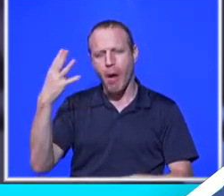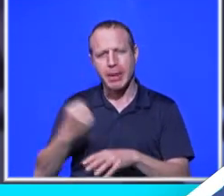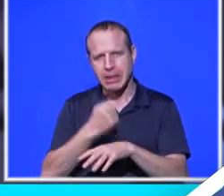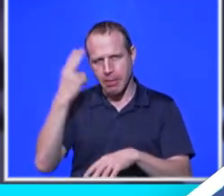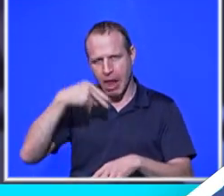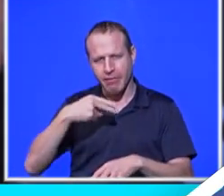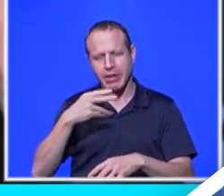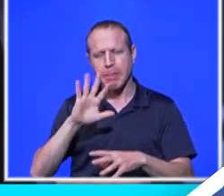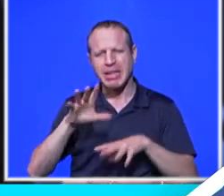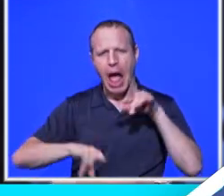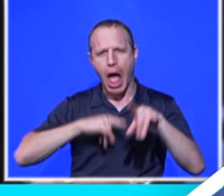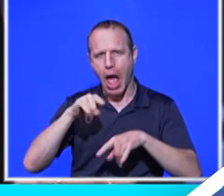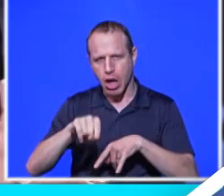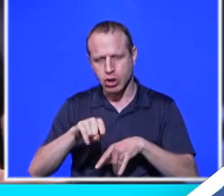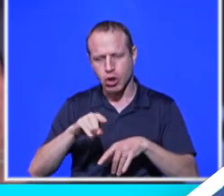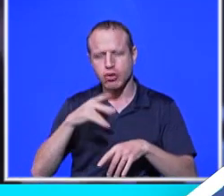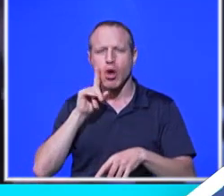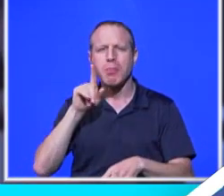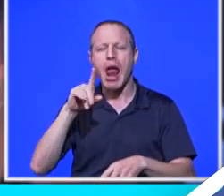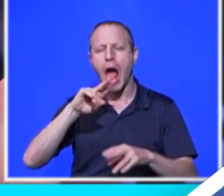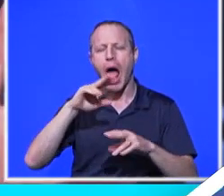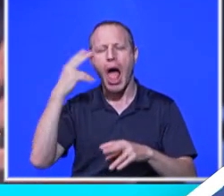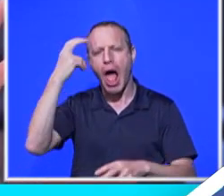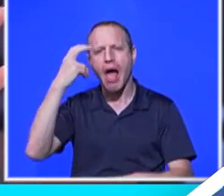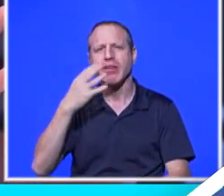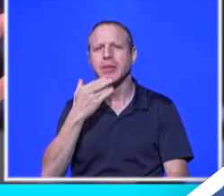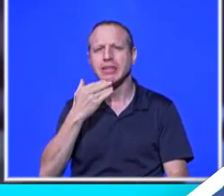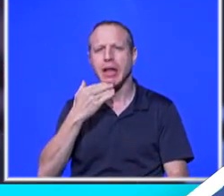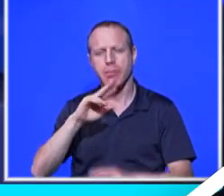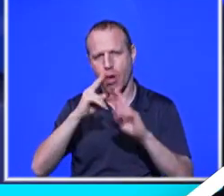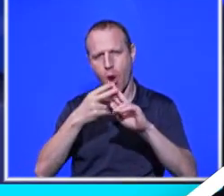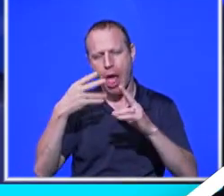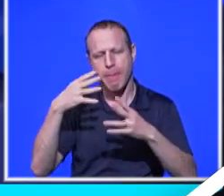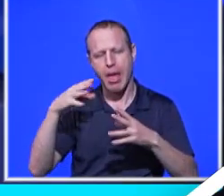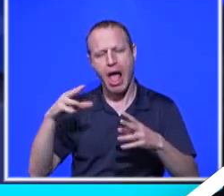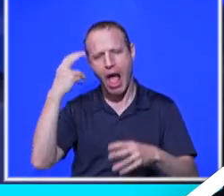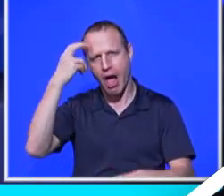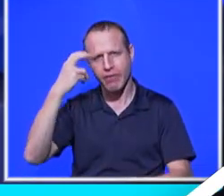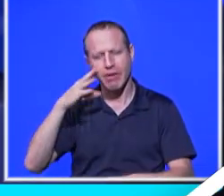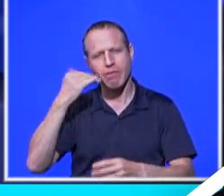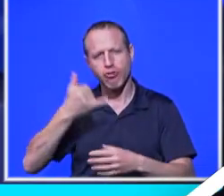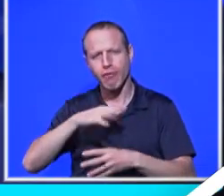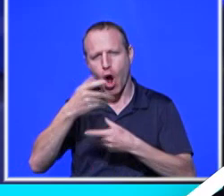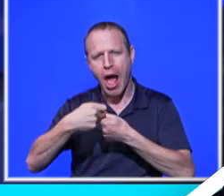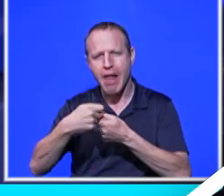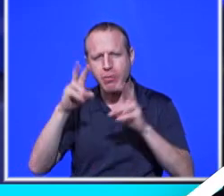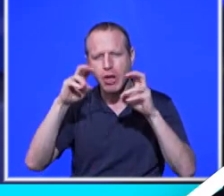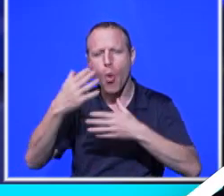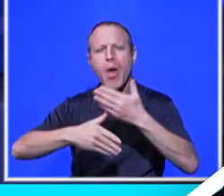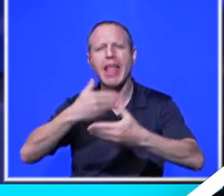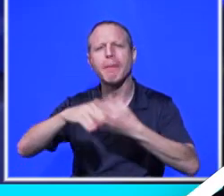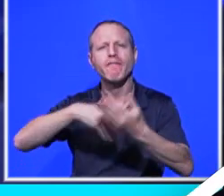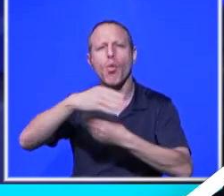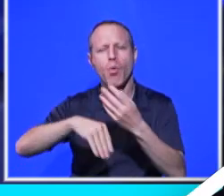שקוראים לערבים ישראלים בעולם הערבי, ועכשיו הכל מתערבב. כאילו כל הקלפים מתערבבו. ואני חושב שזה אחד